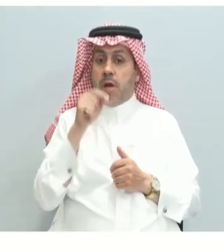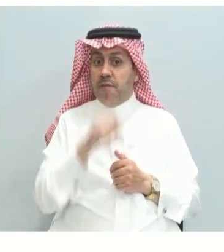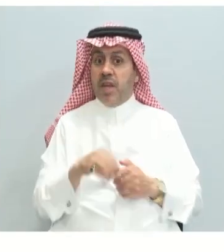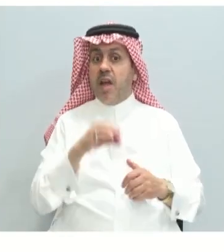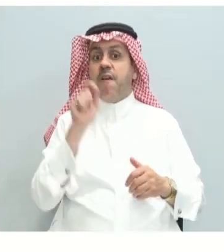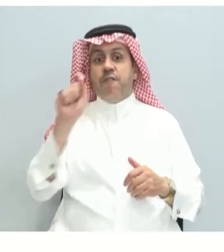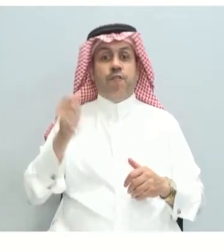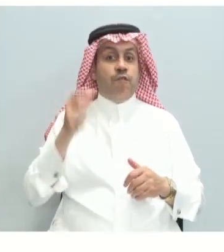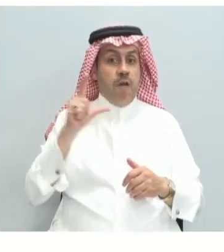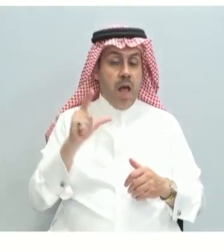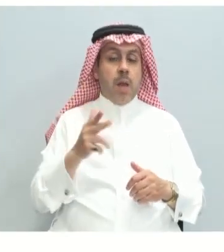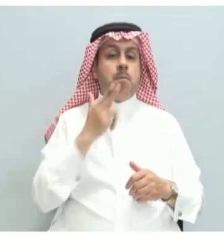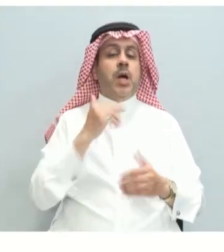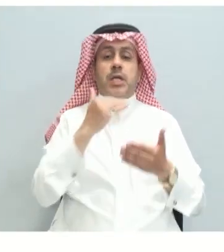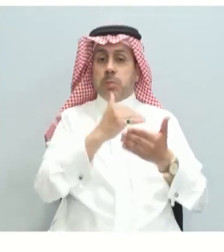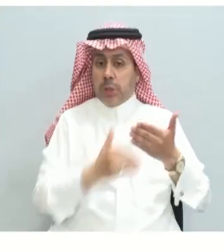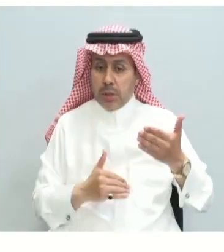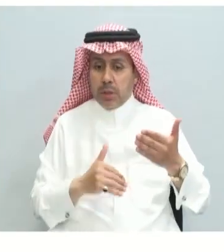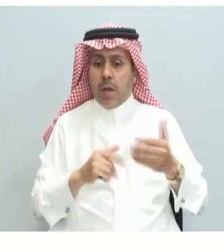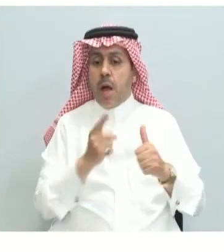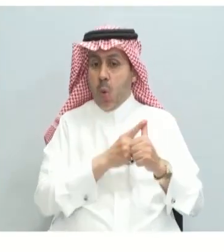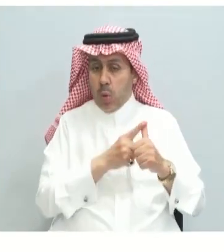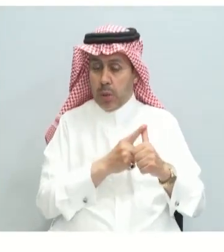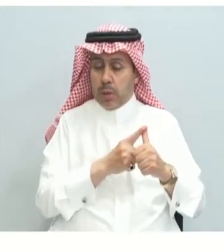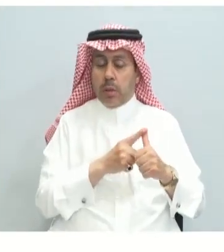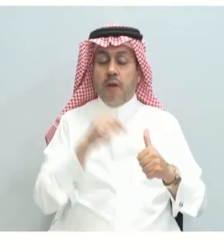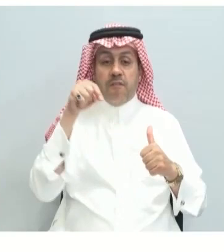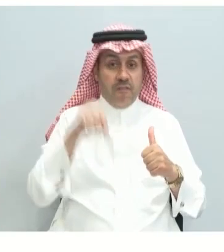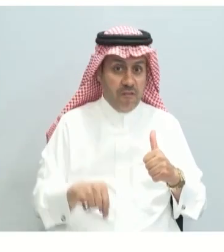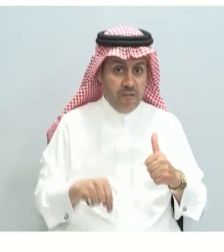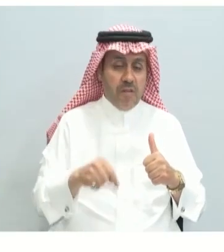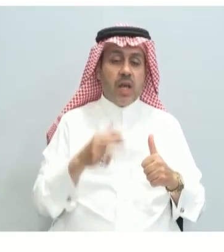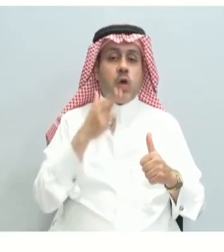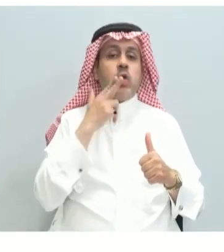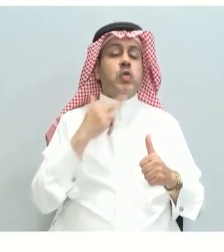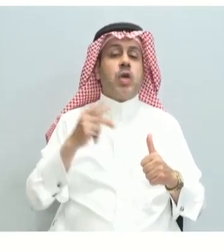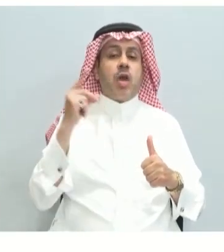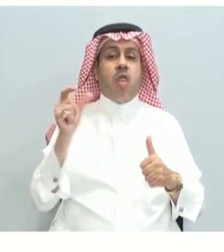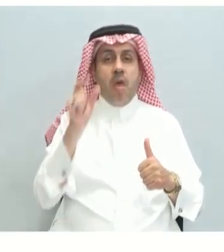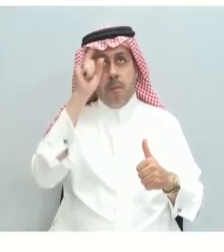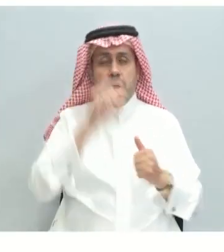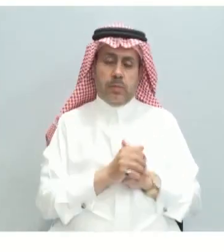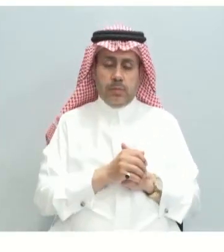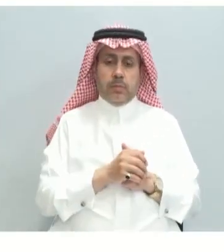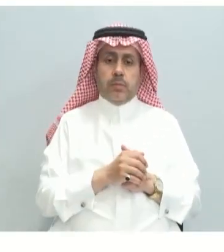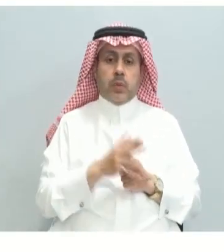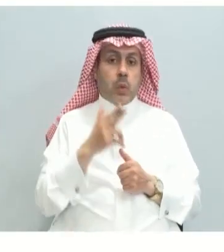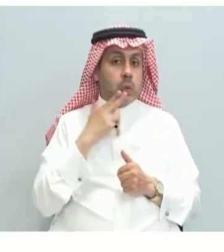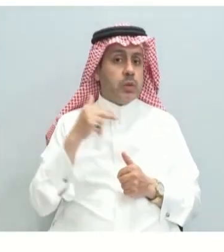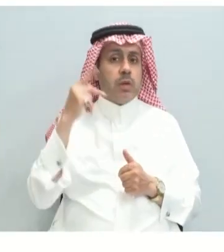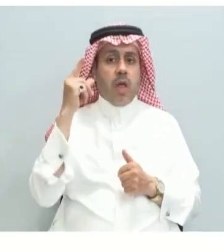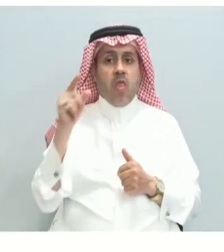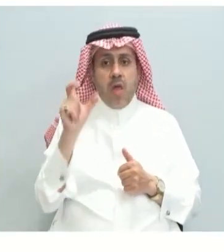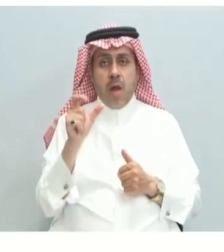المحاسن المتعددة، ومنها أن أولها هناك سوء ظن بالله، هنا فيه حسن ظن